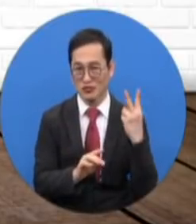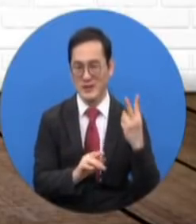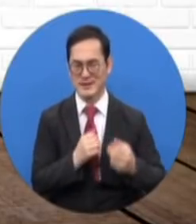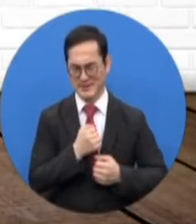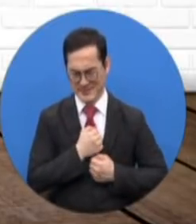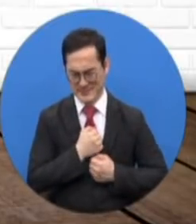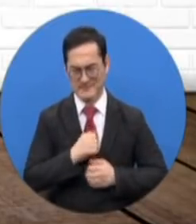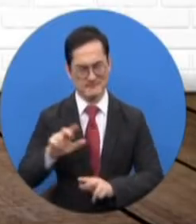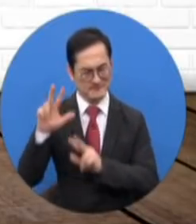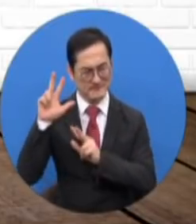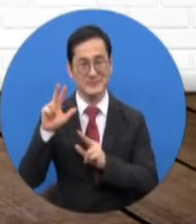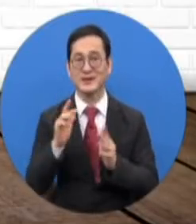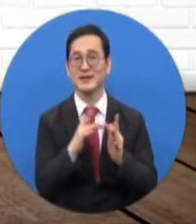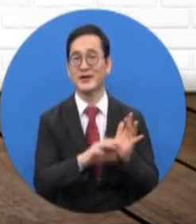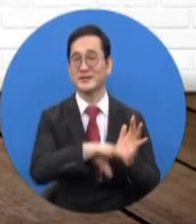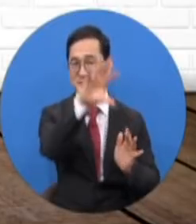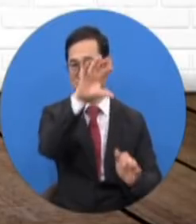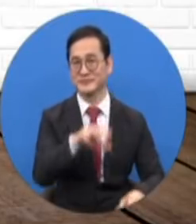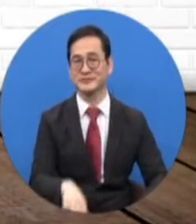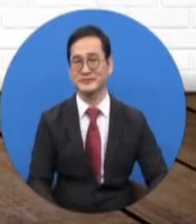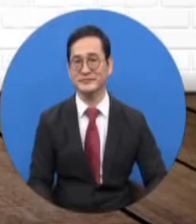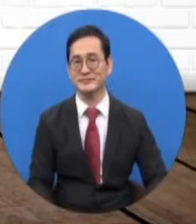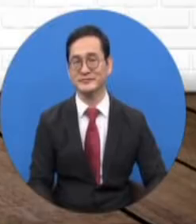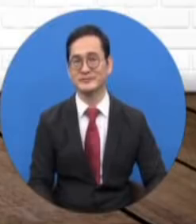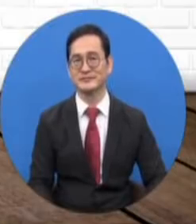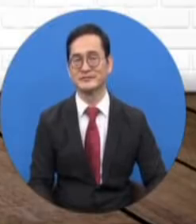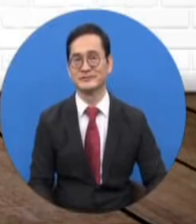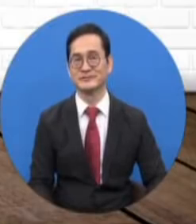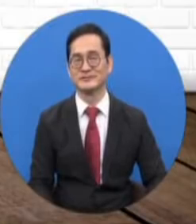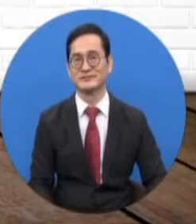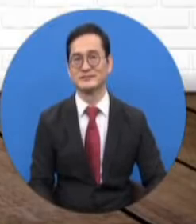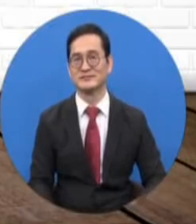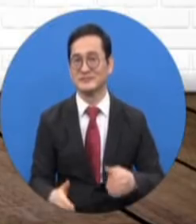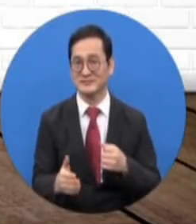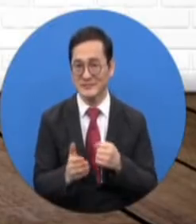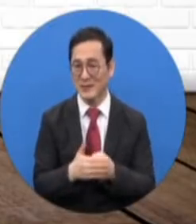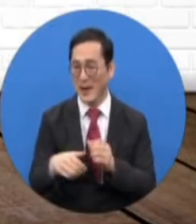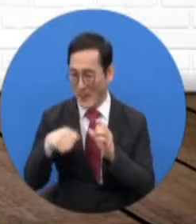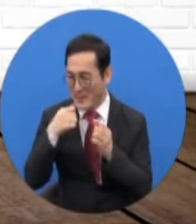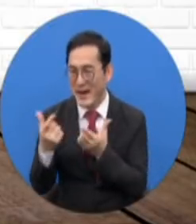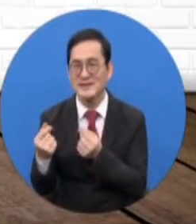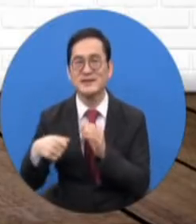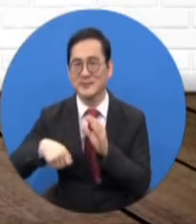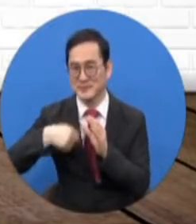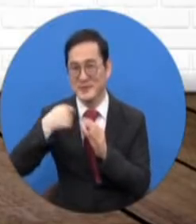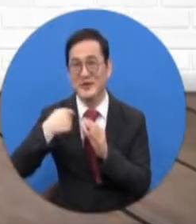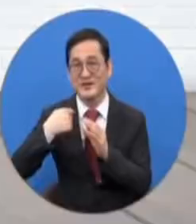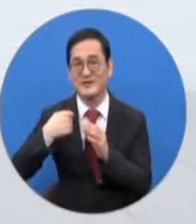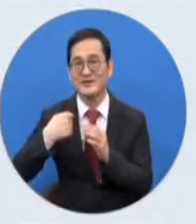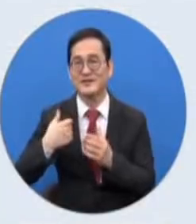말씀을 드렸습니다. 공개적으로 약속한 거니까 공적인 약속은 맞겠죠. 그래서 이런 보도가 나오고 있습니다.